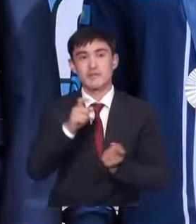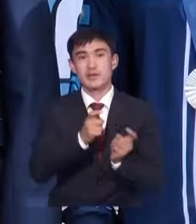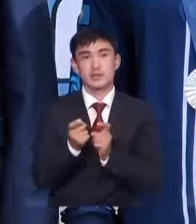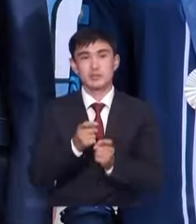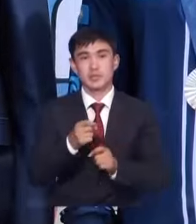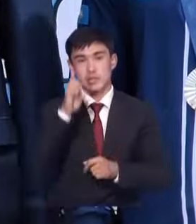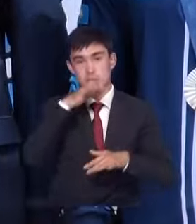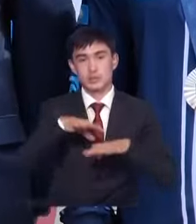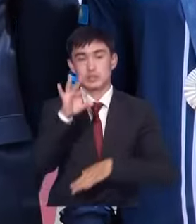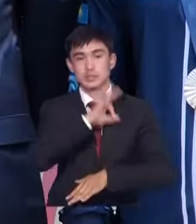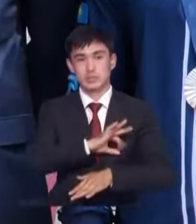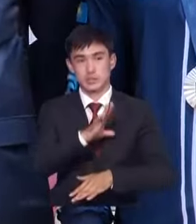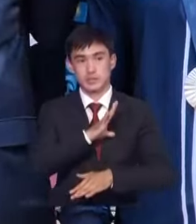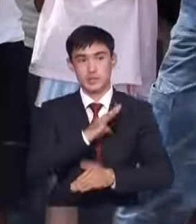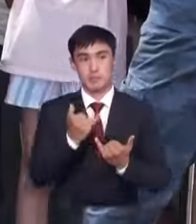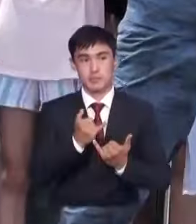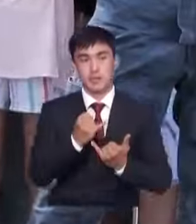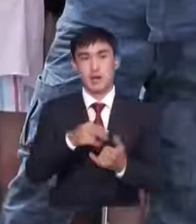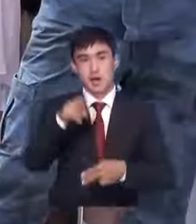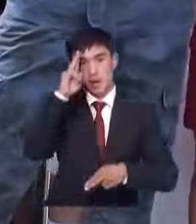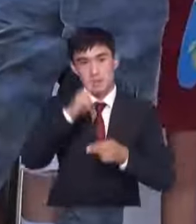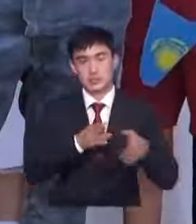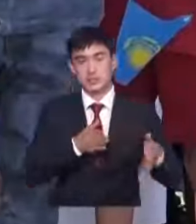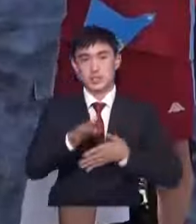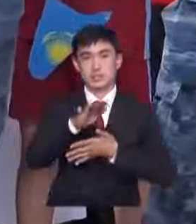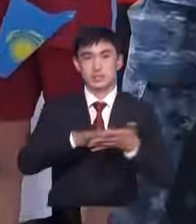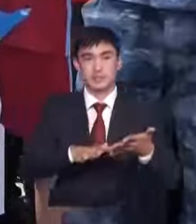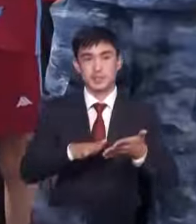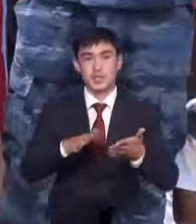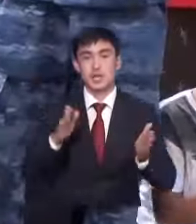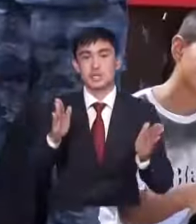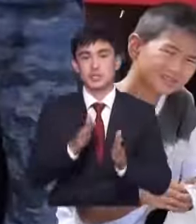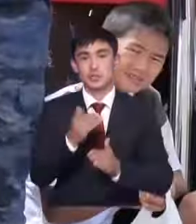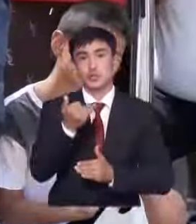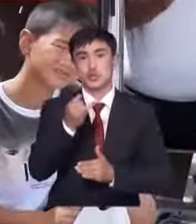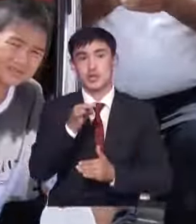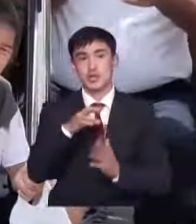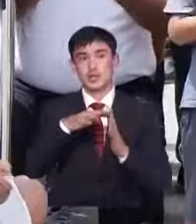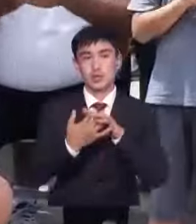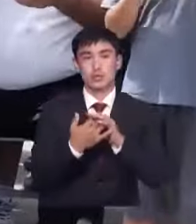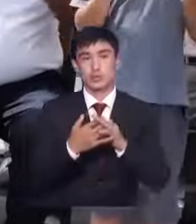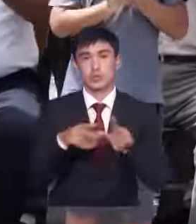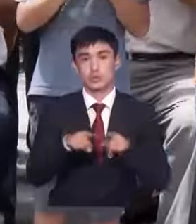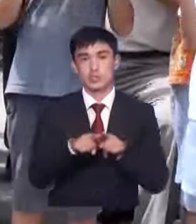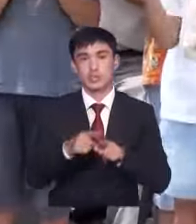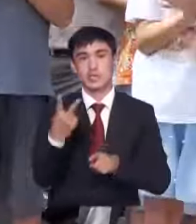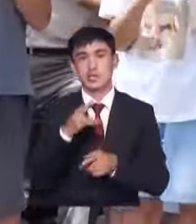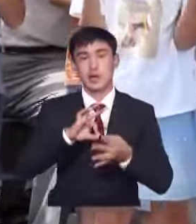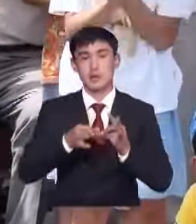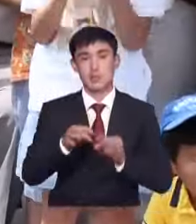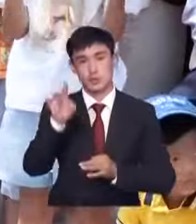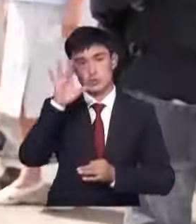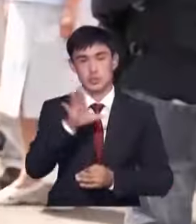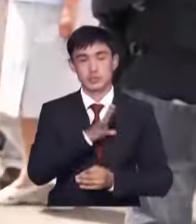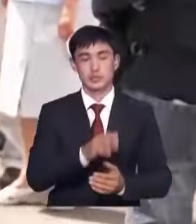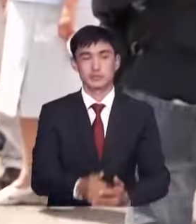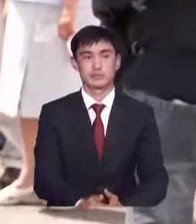ел қоржынына медаль салған еді. Міне ағасының жолын Демеу жалғады. Кіп-кішкентай Шырал дейтін ауылдан осылайша екі олимпиада жұлдызы